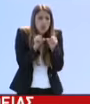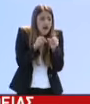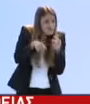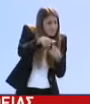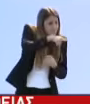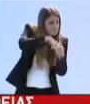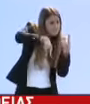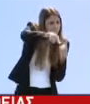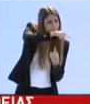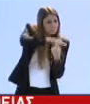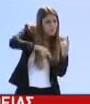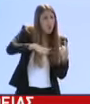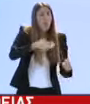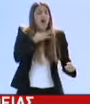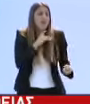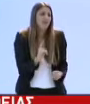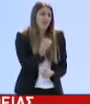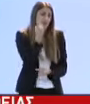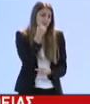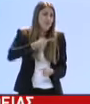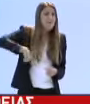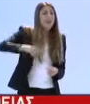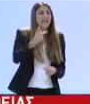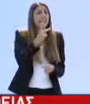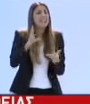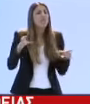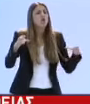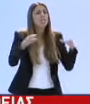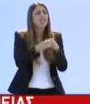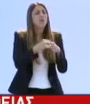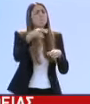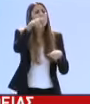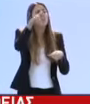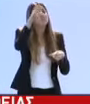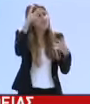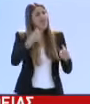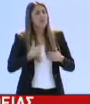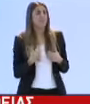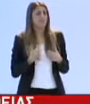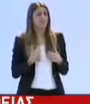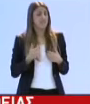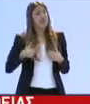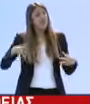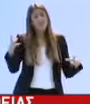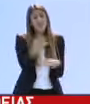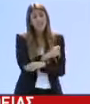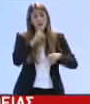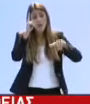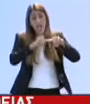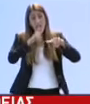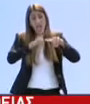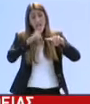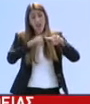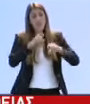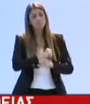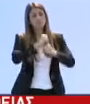τους. Είμαστε η μεγάλη κοινωνική και πολιτική πλειοψηφία που θα τραβήξει τη χώρα έξω από το